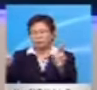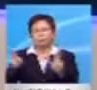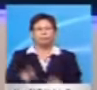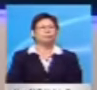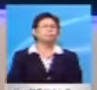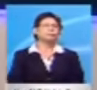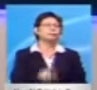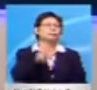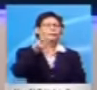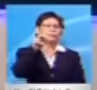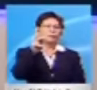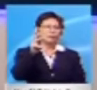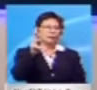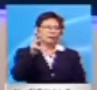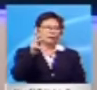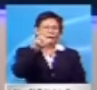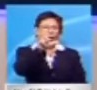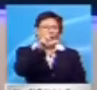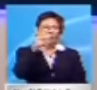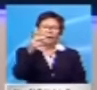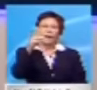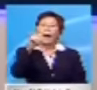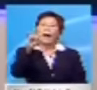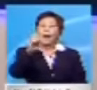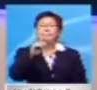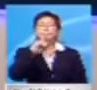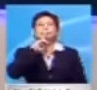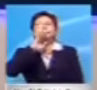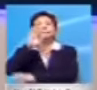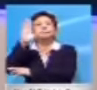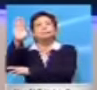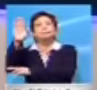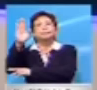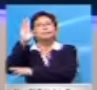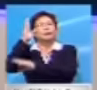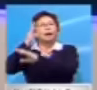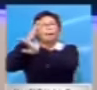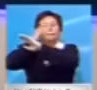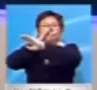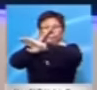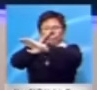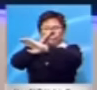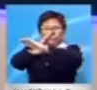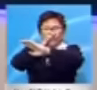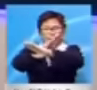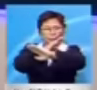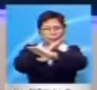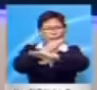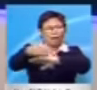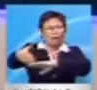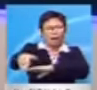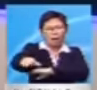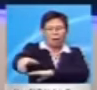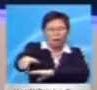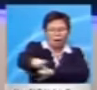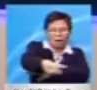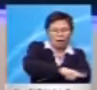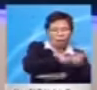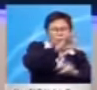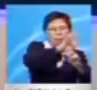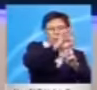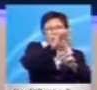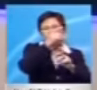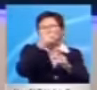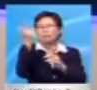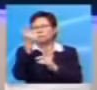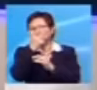lembaga kemajuan ikan Malaysia lkim memberi jaminan akan mempertahankan kawasan laut Pulau Pinang daripada sebarang